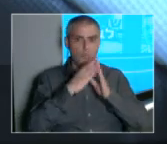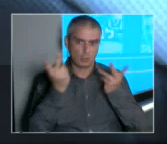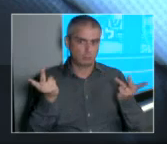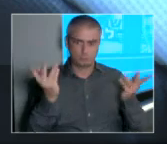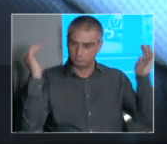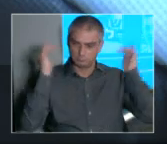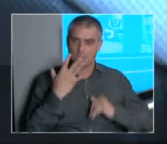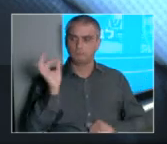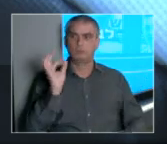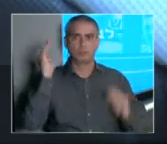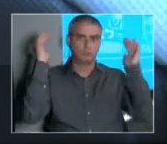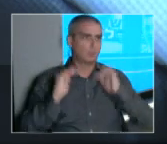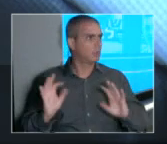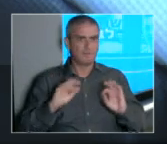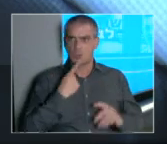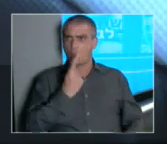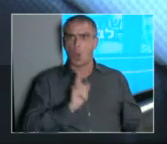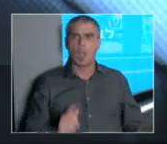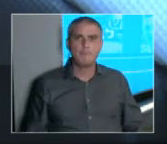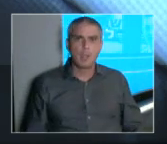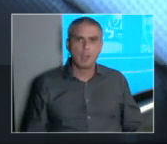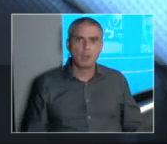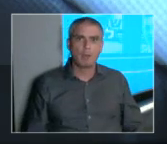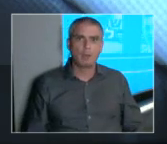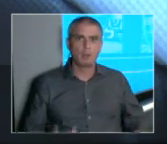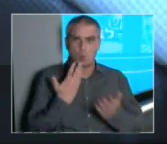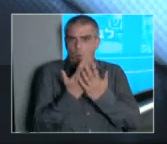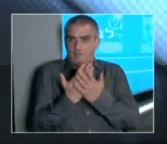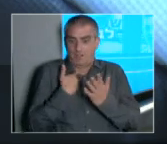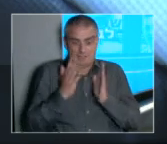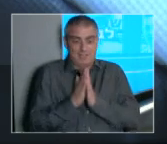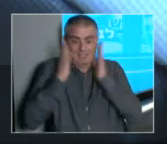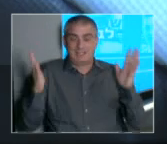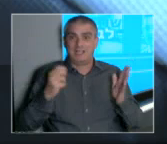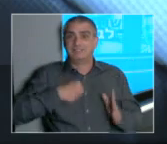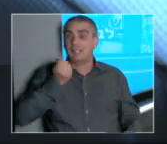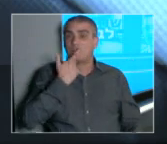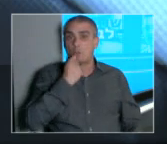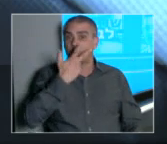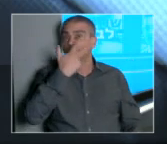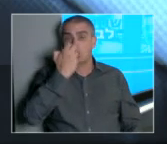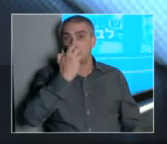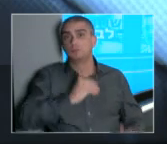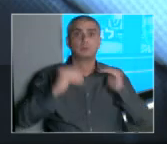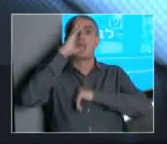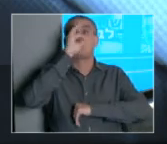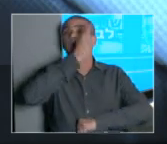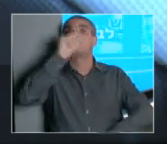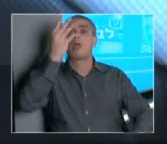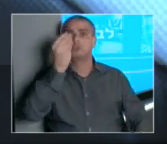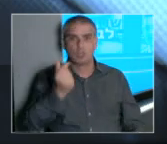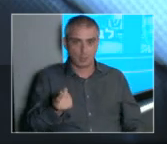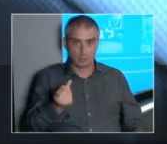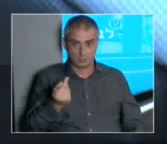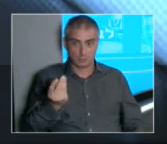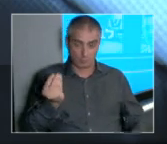ירדנו ב-50%. אף אחד לא מציין את זה. העובדה שאני הגדלתי את סל התרופות מ-300 ל-500 מיליון שקל,